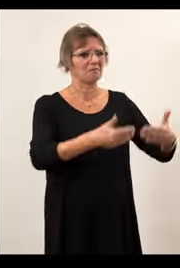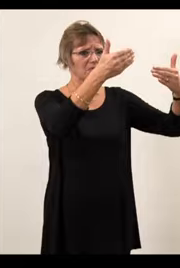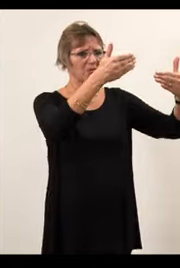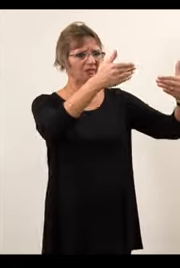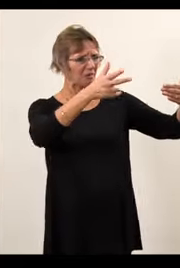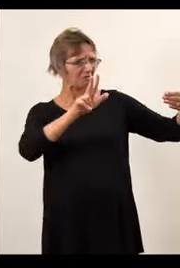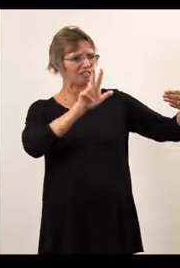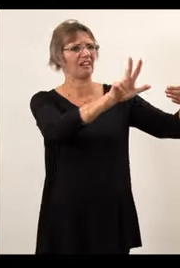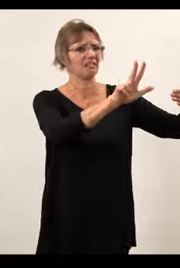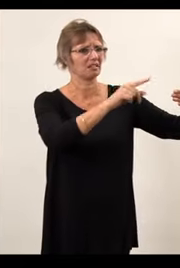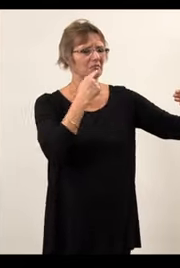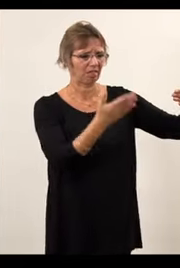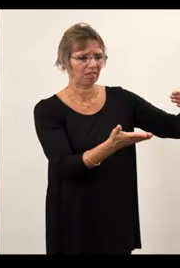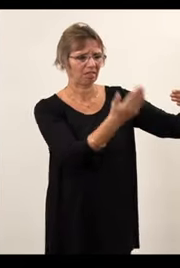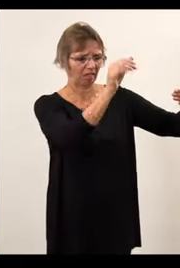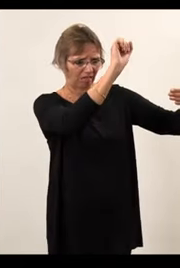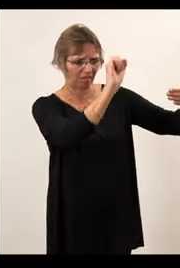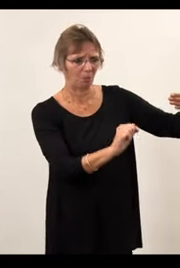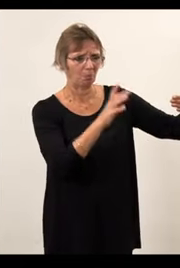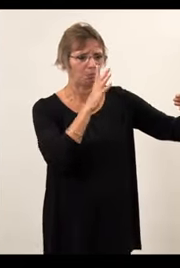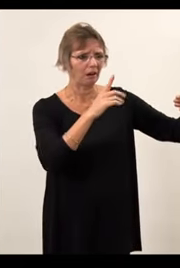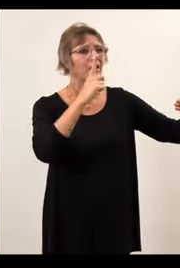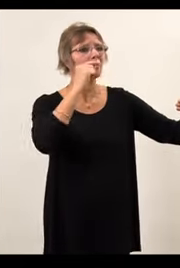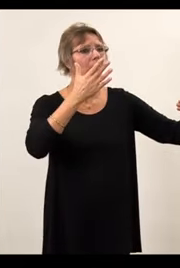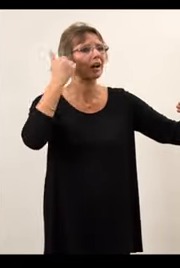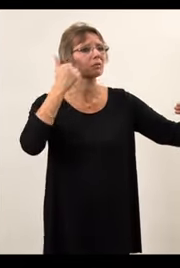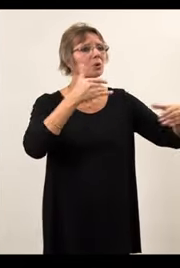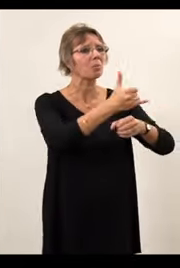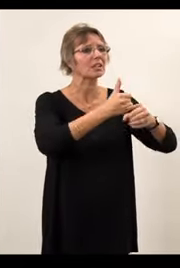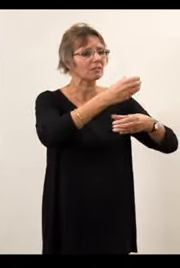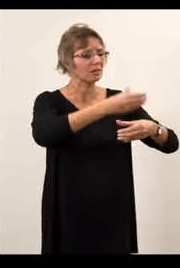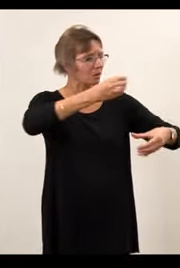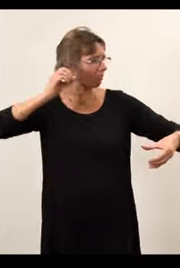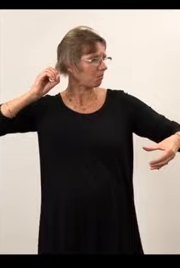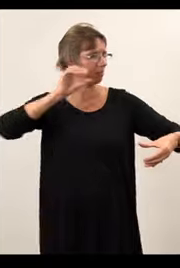Par contre, j'ai pas réussi à faire partir la tâche de la fois où papa a lancé la cafetière.